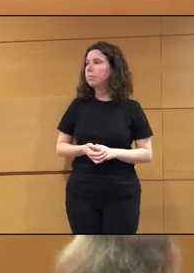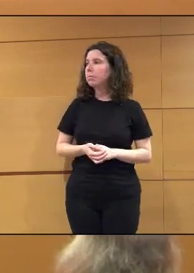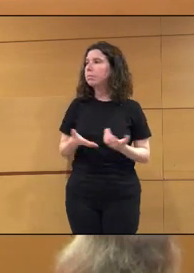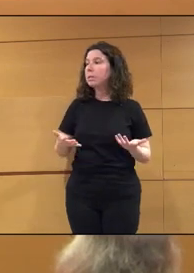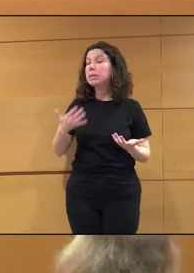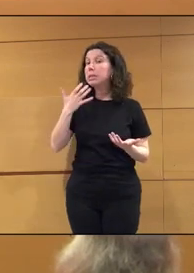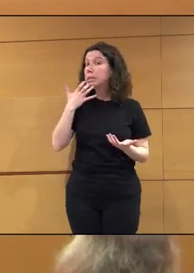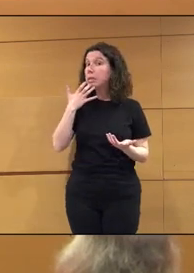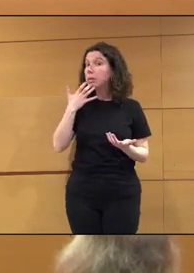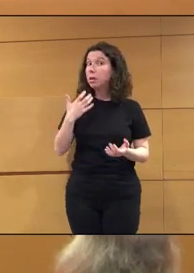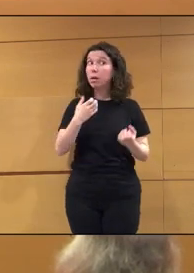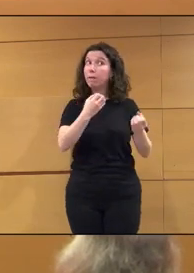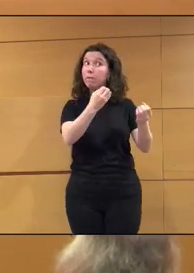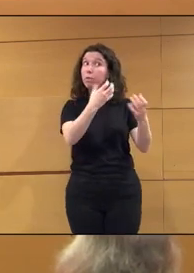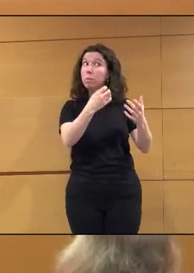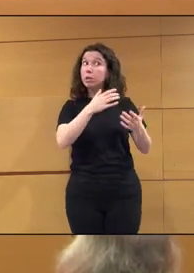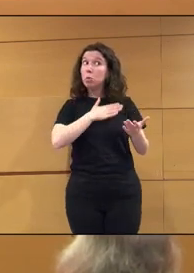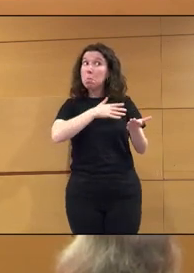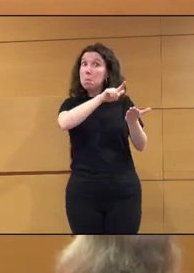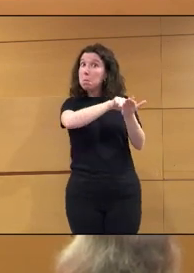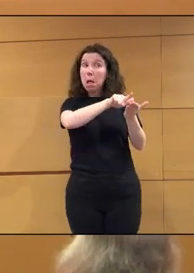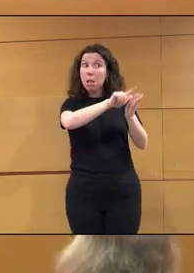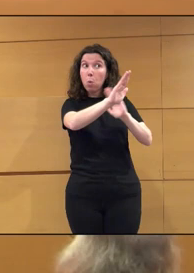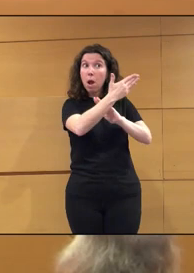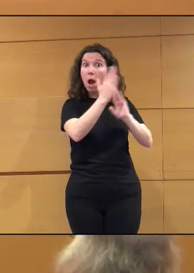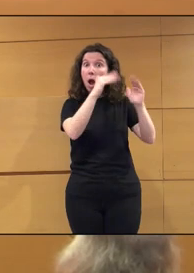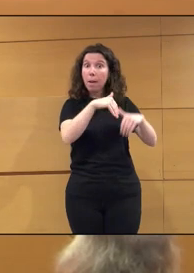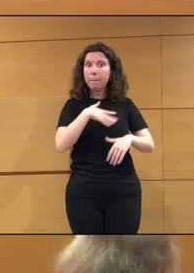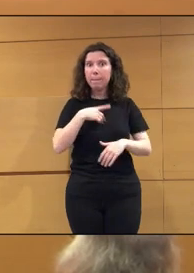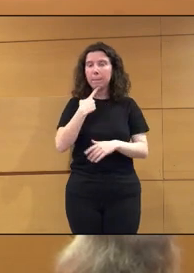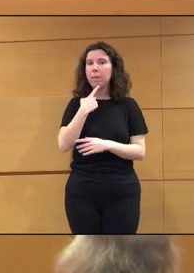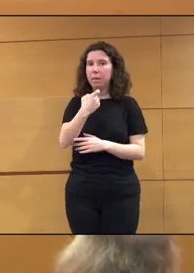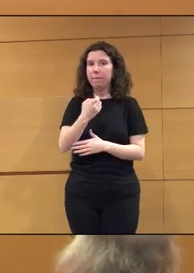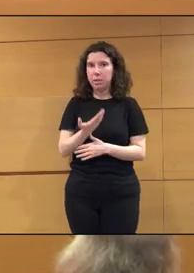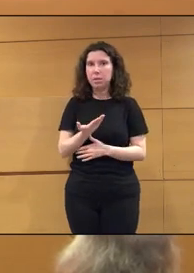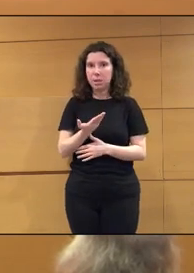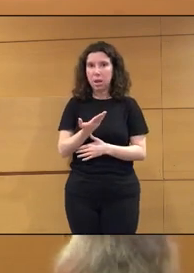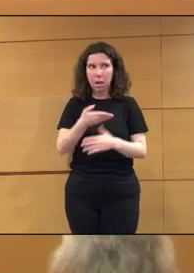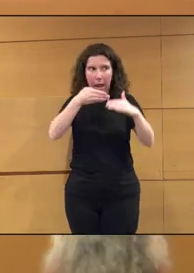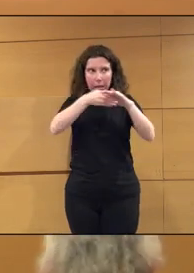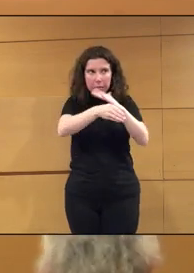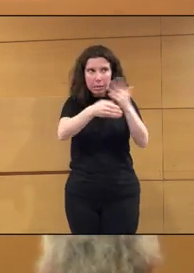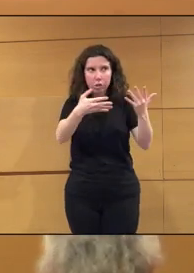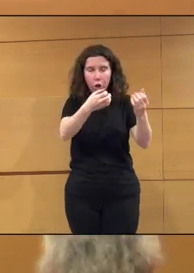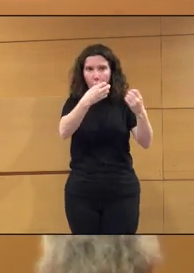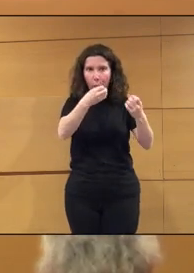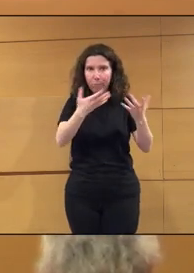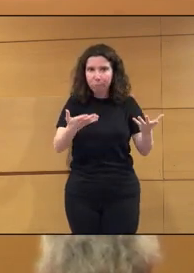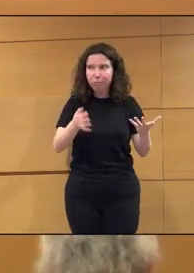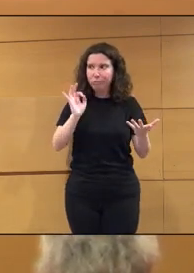Si no tens la informació en la teva llengua, aleshores és molt difícil d'accedir a la informació,